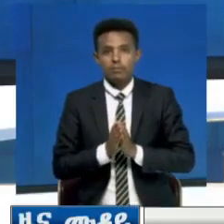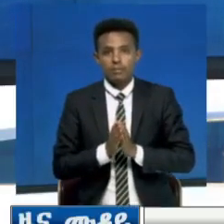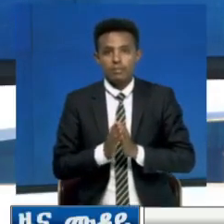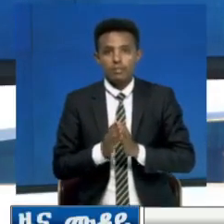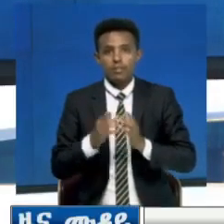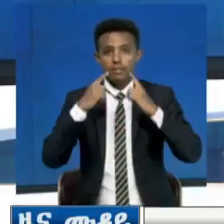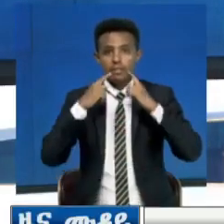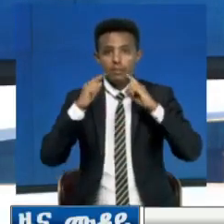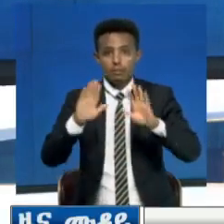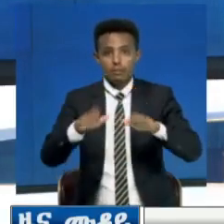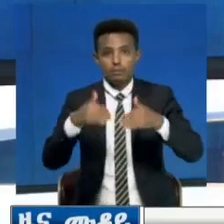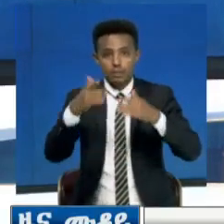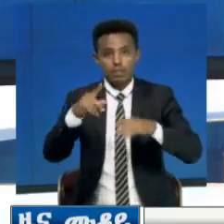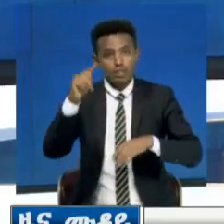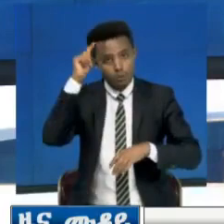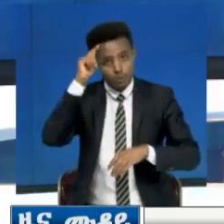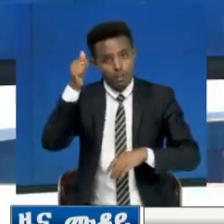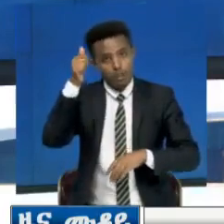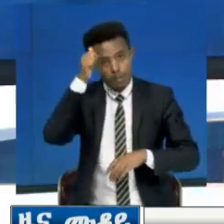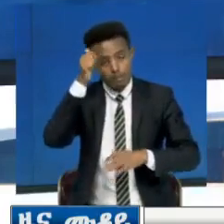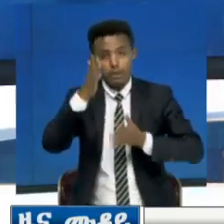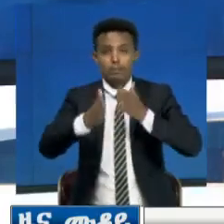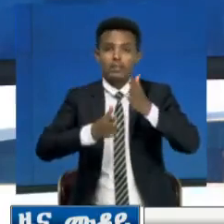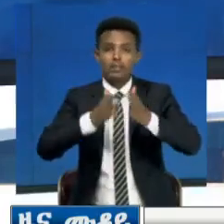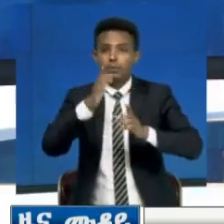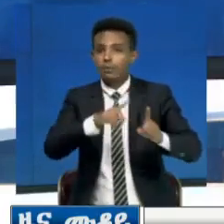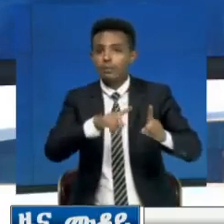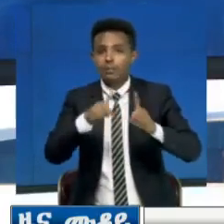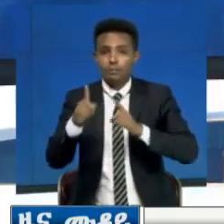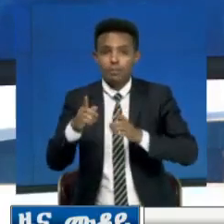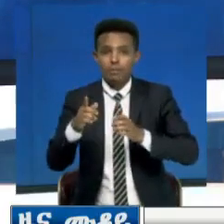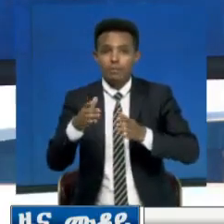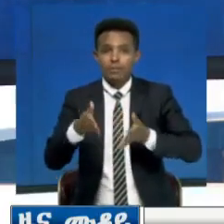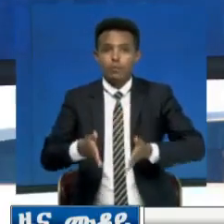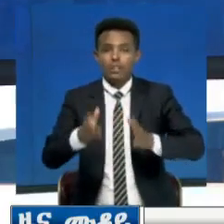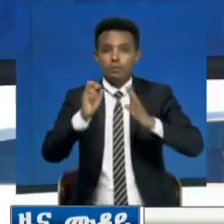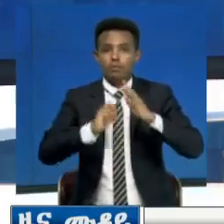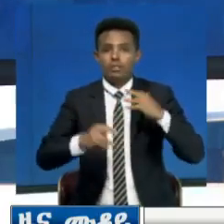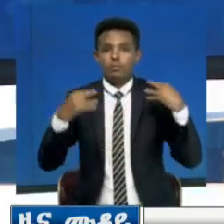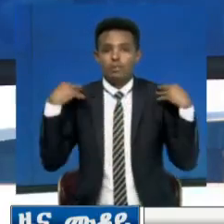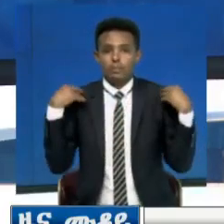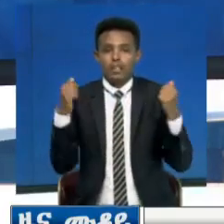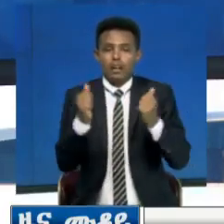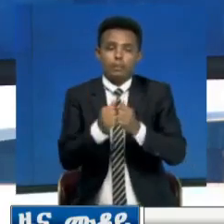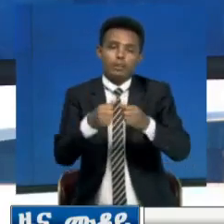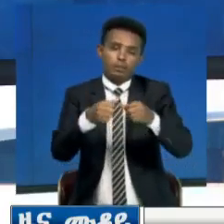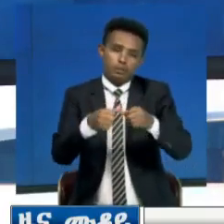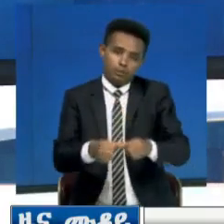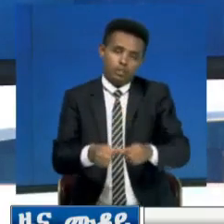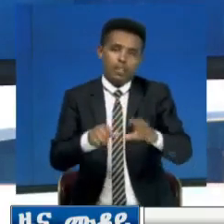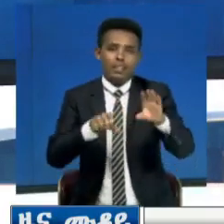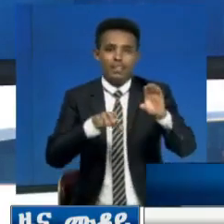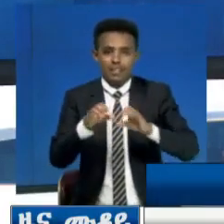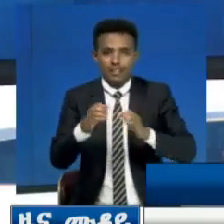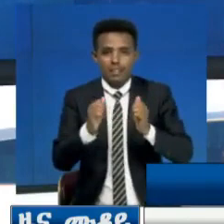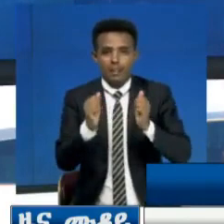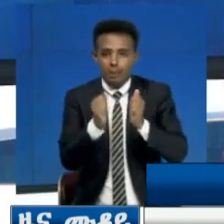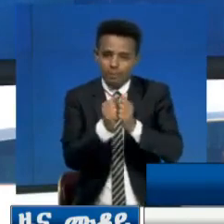ወደ እናንተ በማቅረብ ተሾማ አበበ በመልእክት ቋንቋው ደግሞ ፈቃድ ወልደ ሚካኤል አብረናችሁ ቆይታ እናደርጋለን ከኛ ጋር